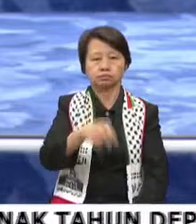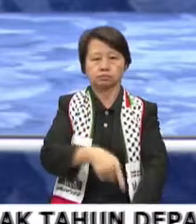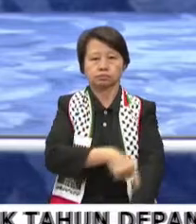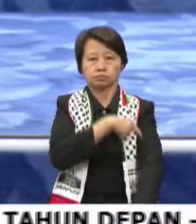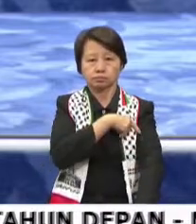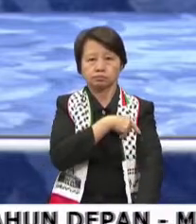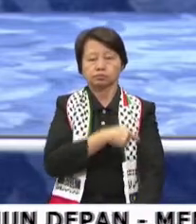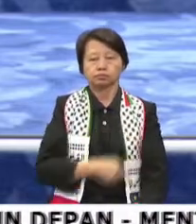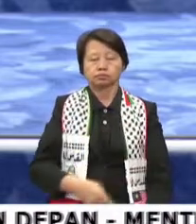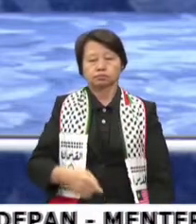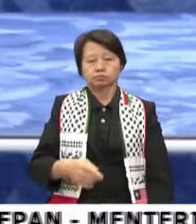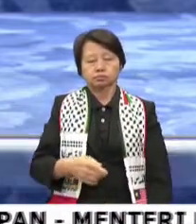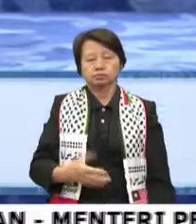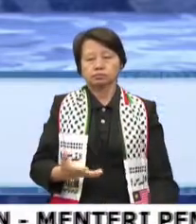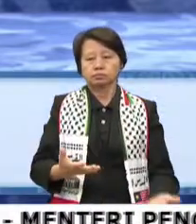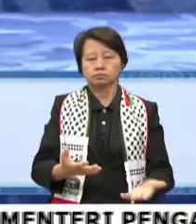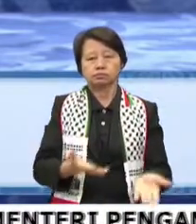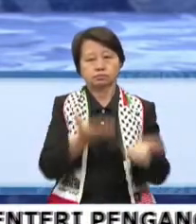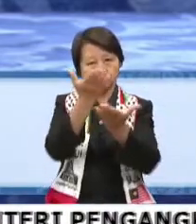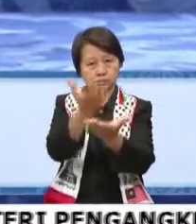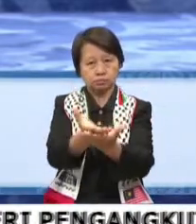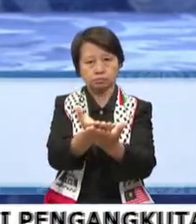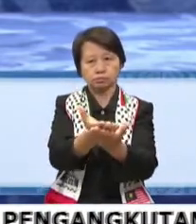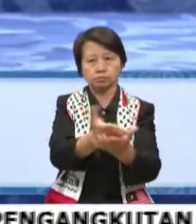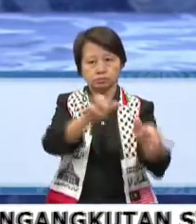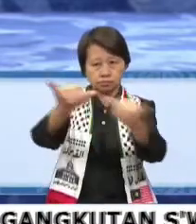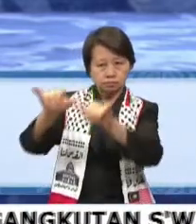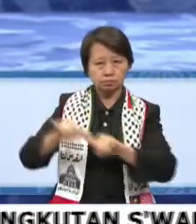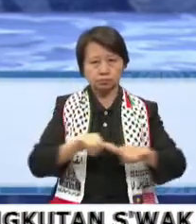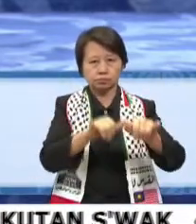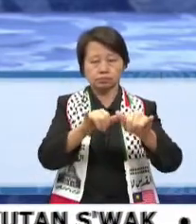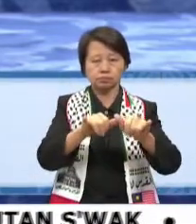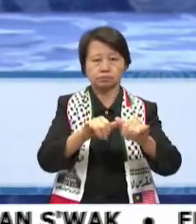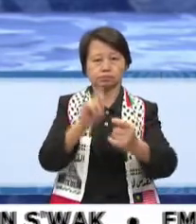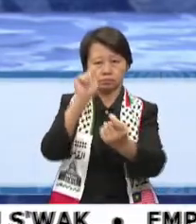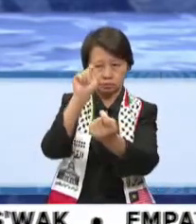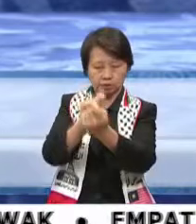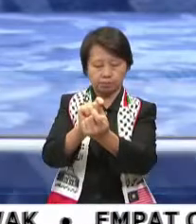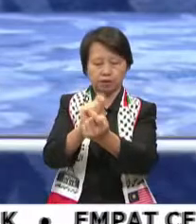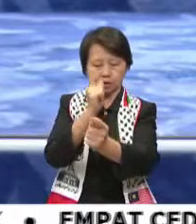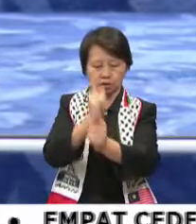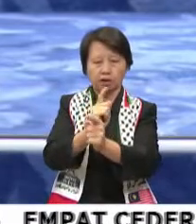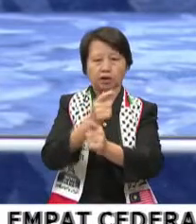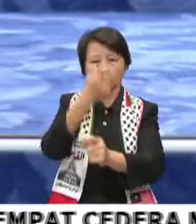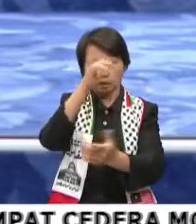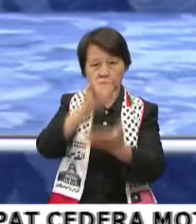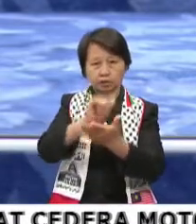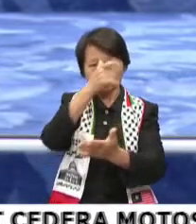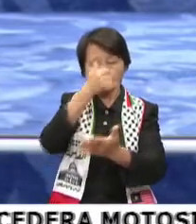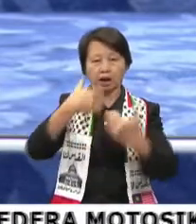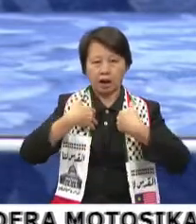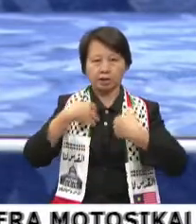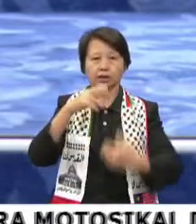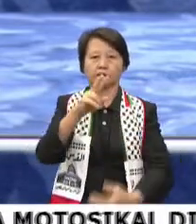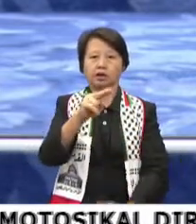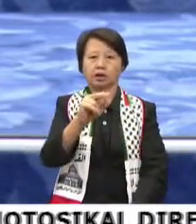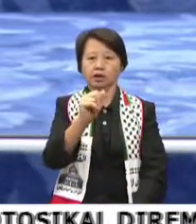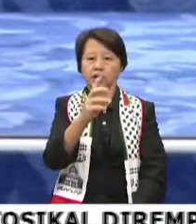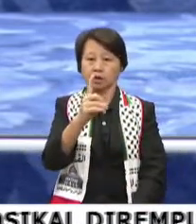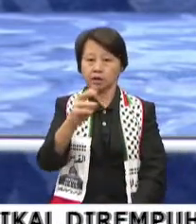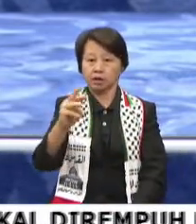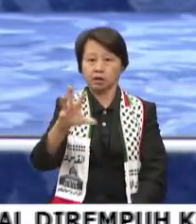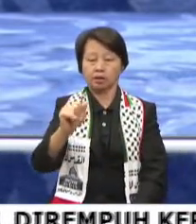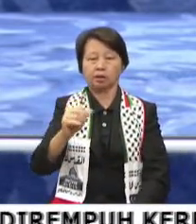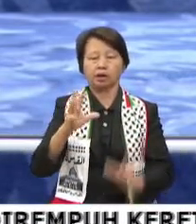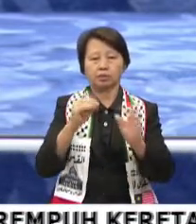untuk menyelaraskan itu tepat sebab itu kita wujudkan nadma dan mesyuarat peringkat tindakan